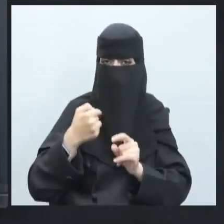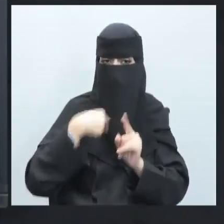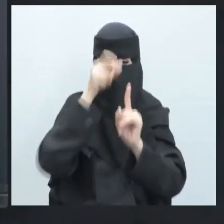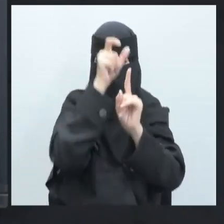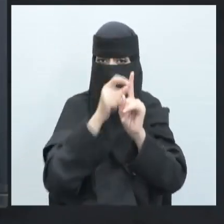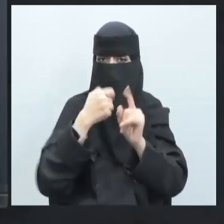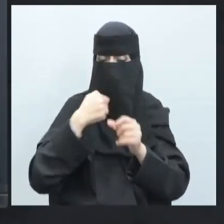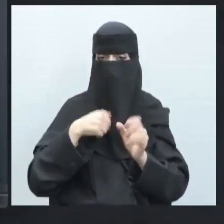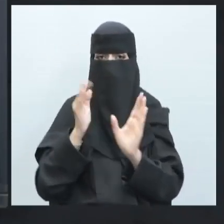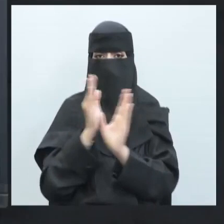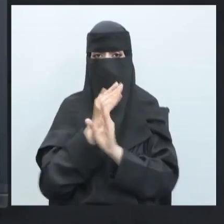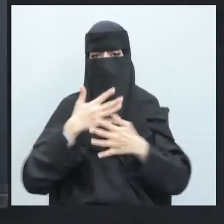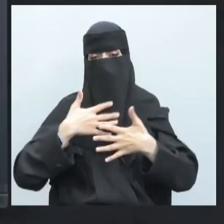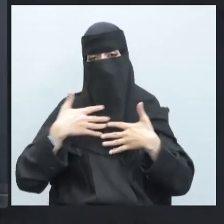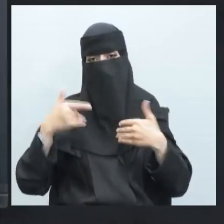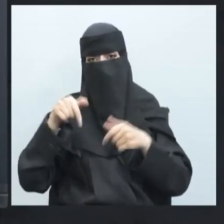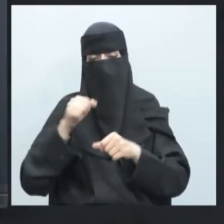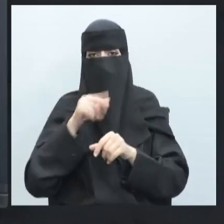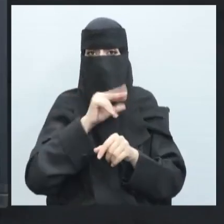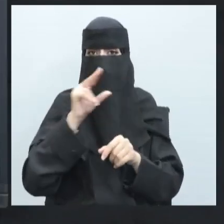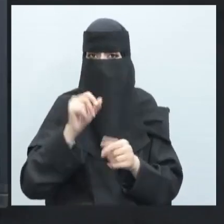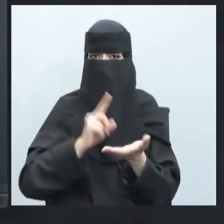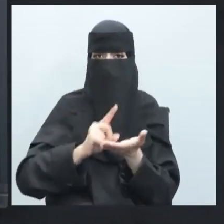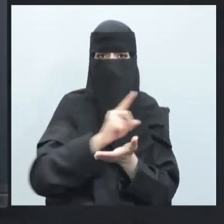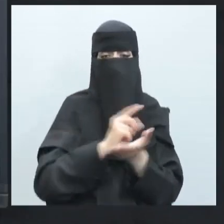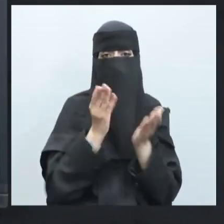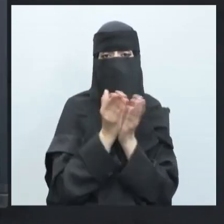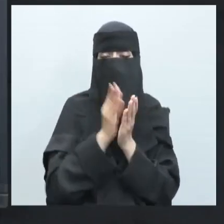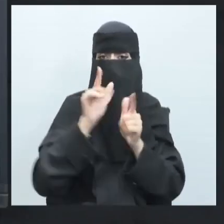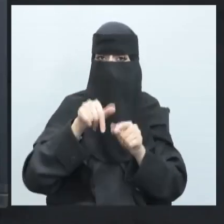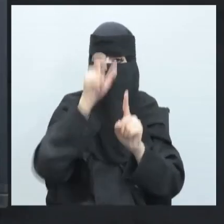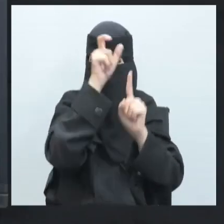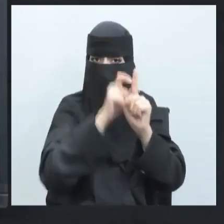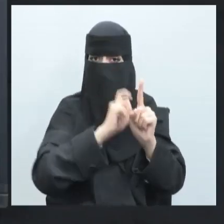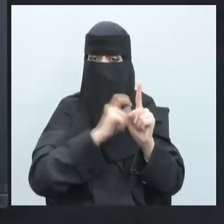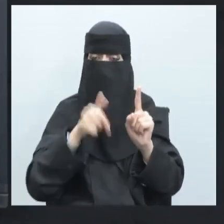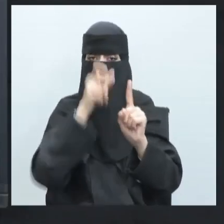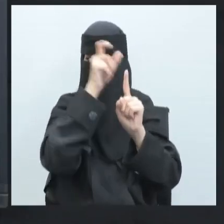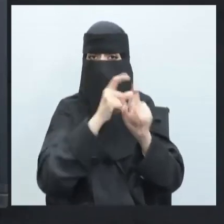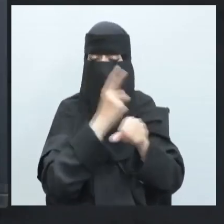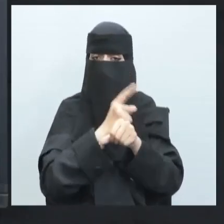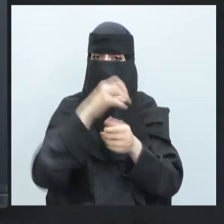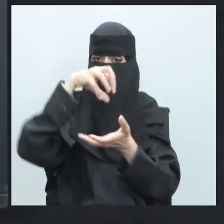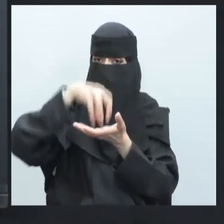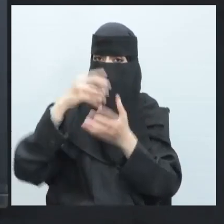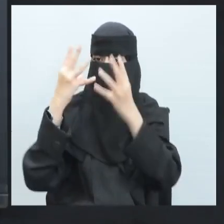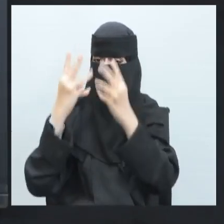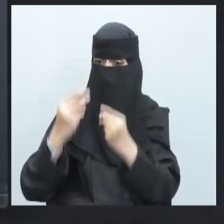كذلك نلاحظ مثلا في البيئه المدرسيه بنفس الطريقه حينما تهيا للطالب للمعلم ل